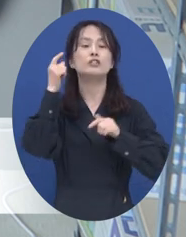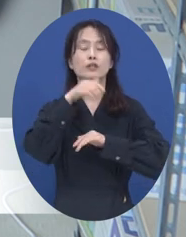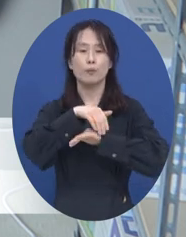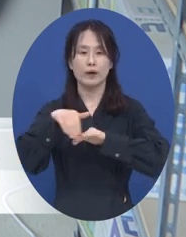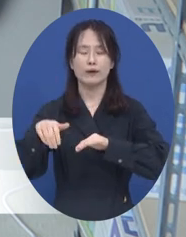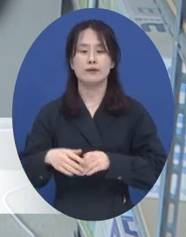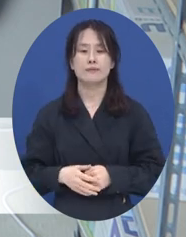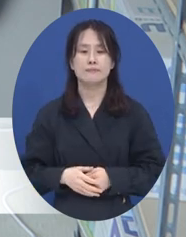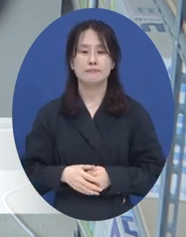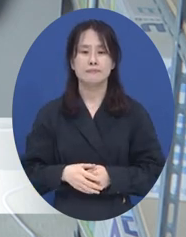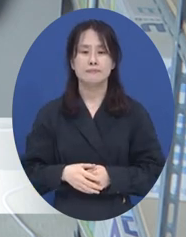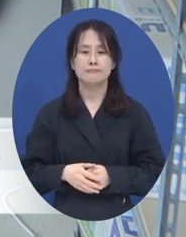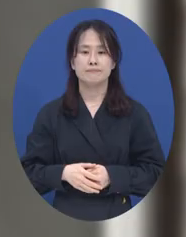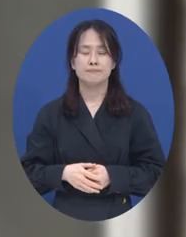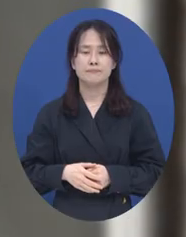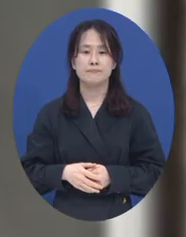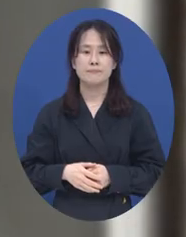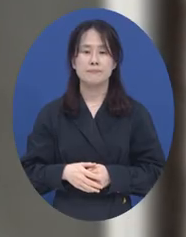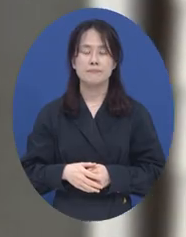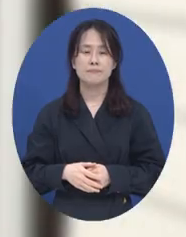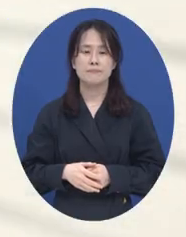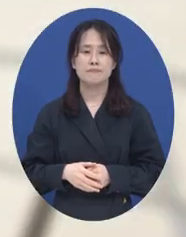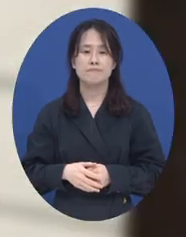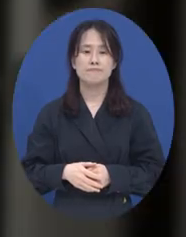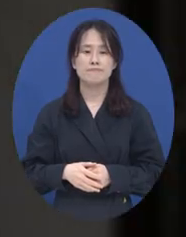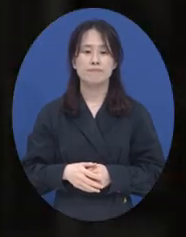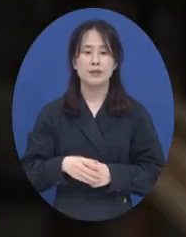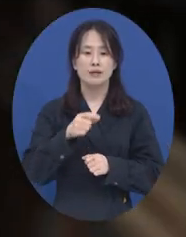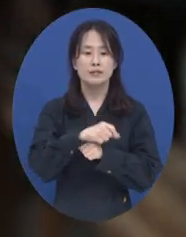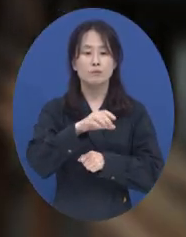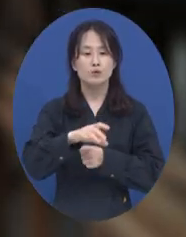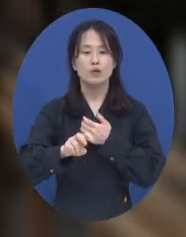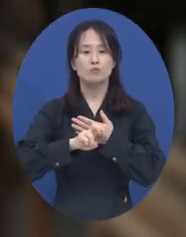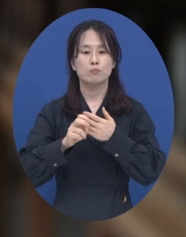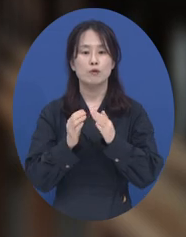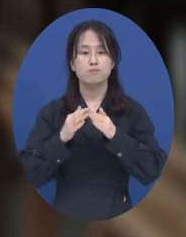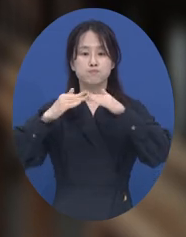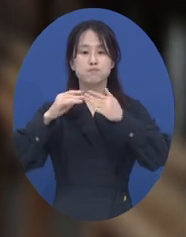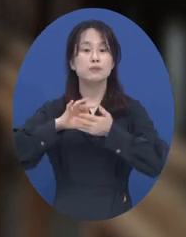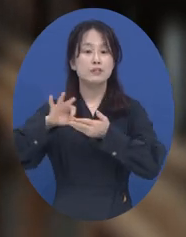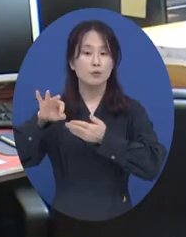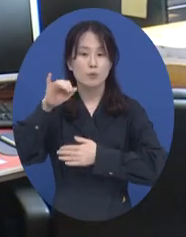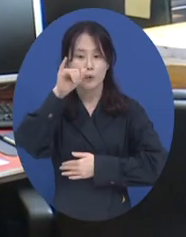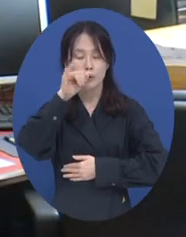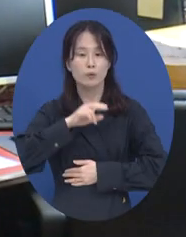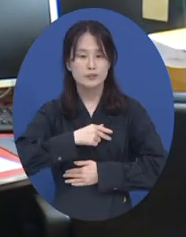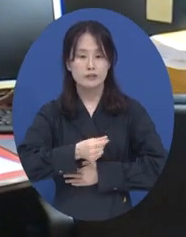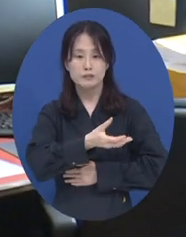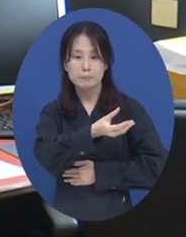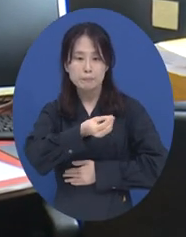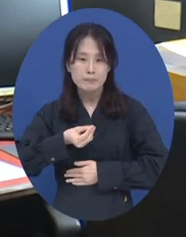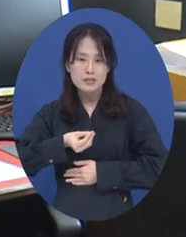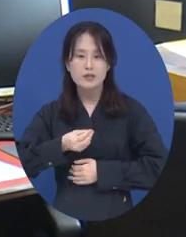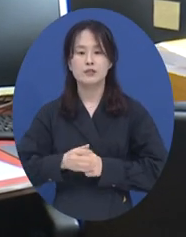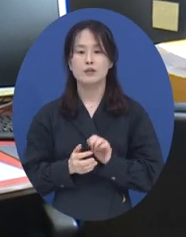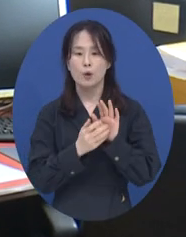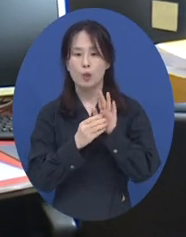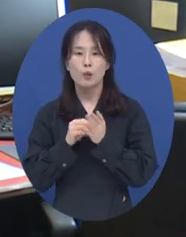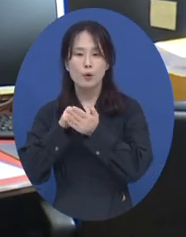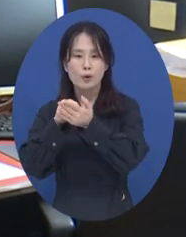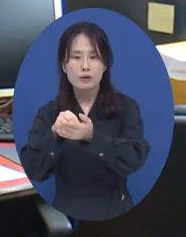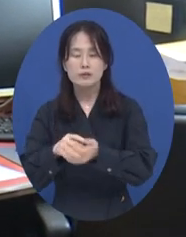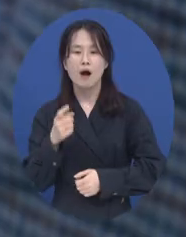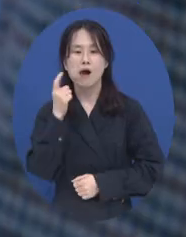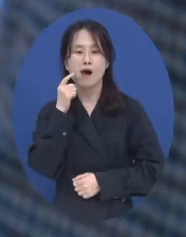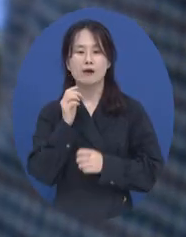기자의 보돕니다 사무실을 불법으로 증축해 사용 하거나 자격증을 대여해 입찰을 노리는 가짜